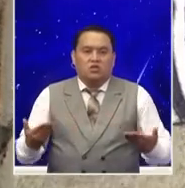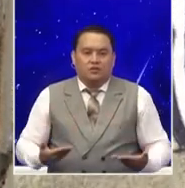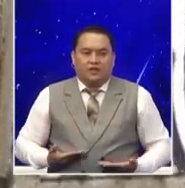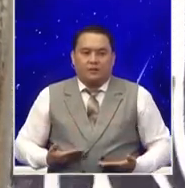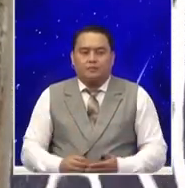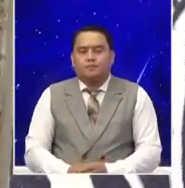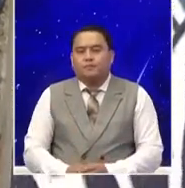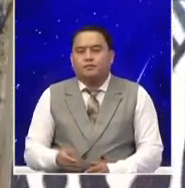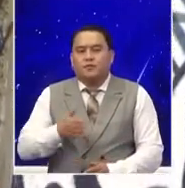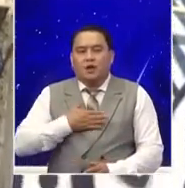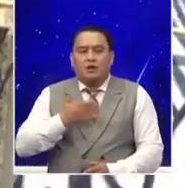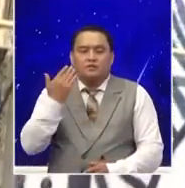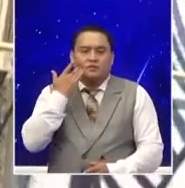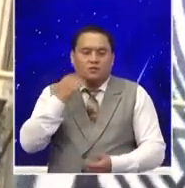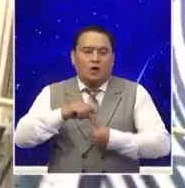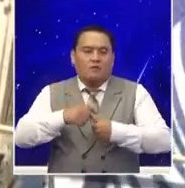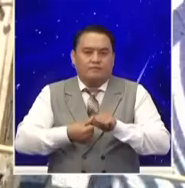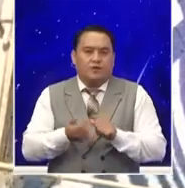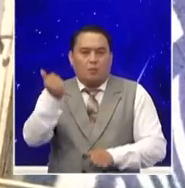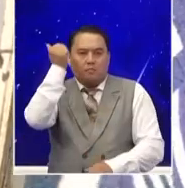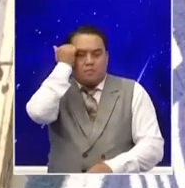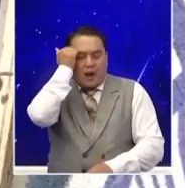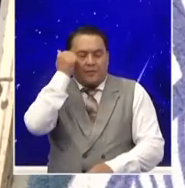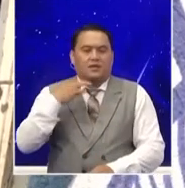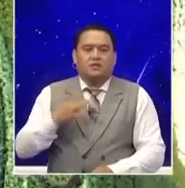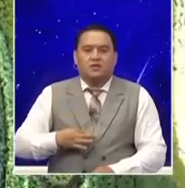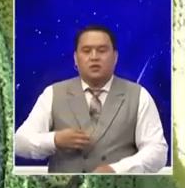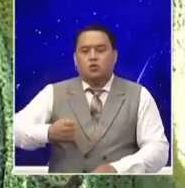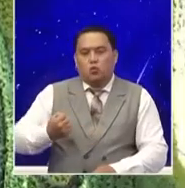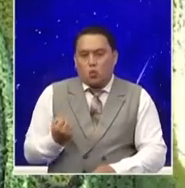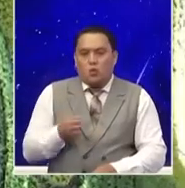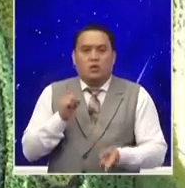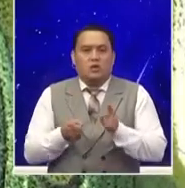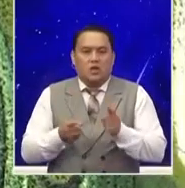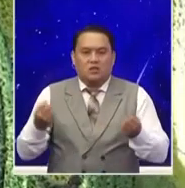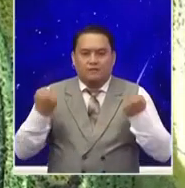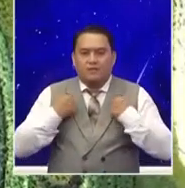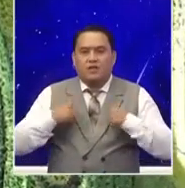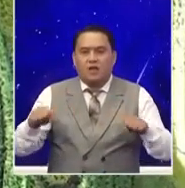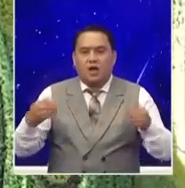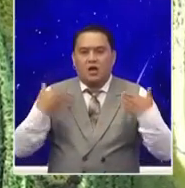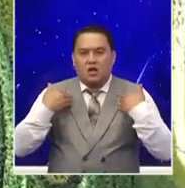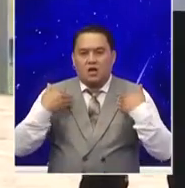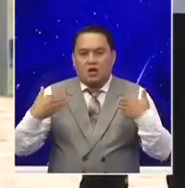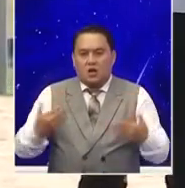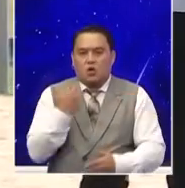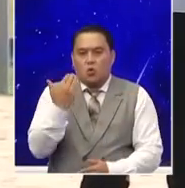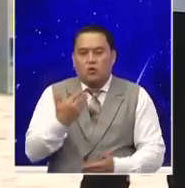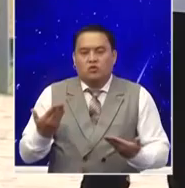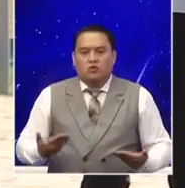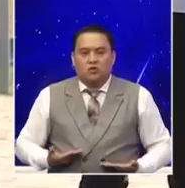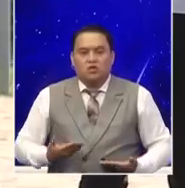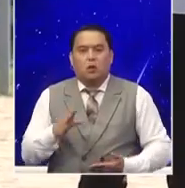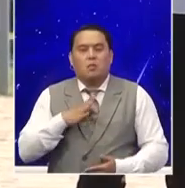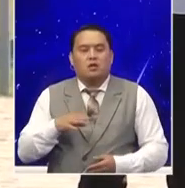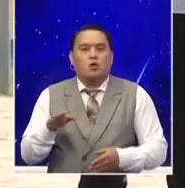Жители нашего города навечно сохранят в памяти примерного сына, верного друга и настоящего героя. В бескорыстном порыве жизнь юного Олжаса